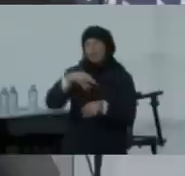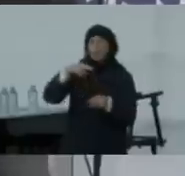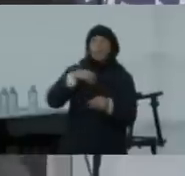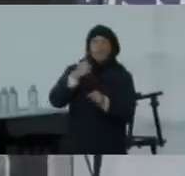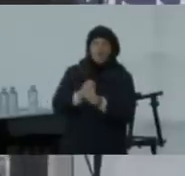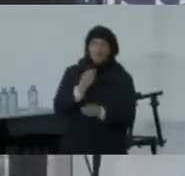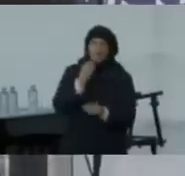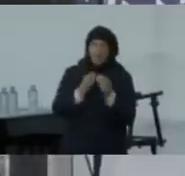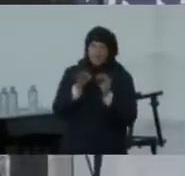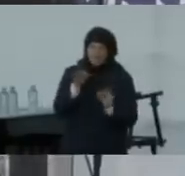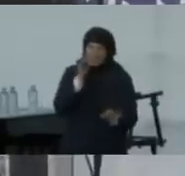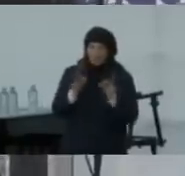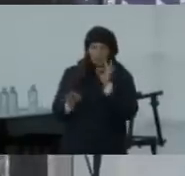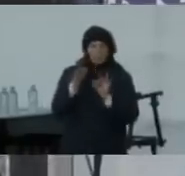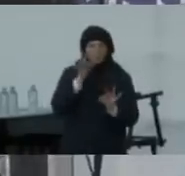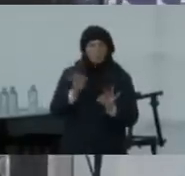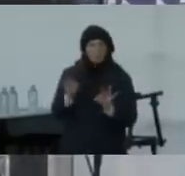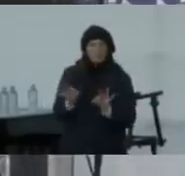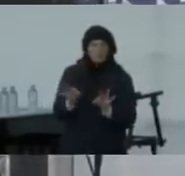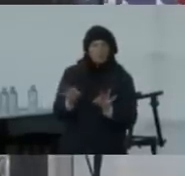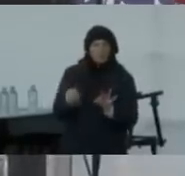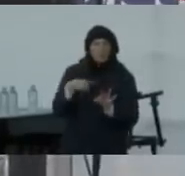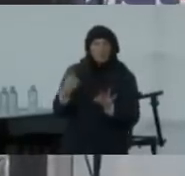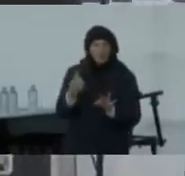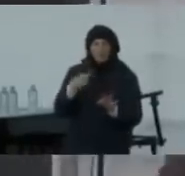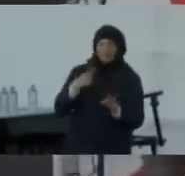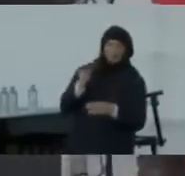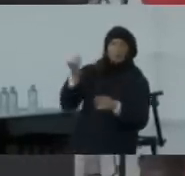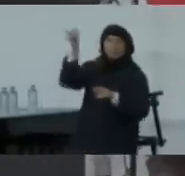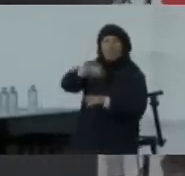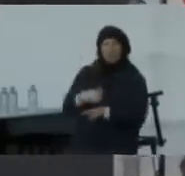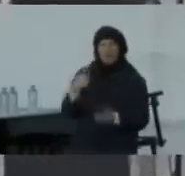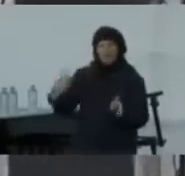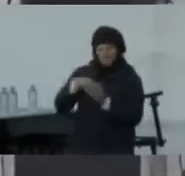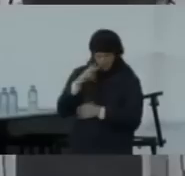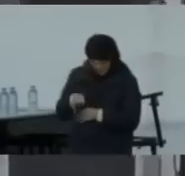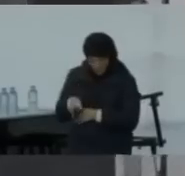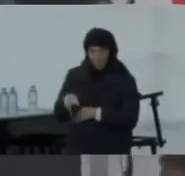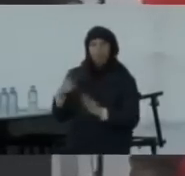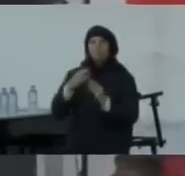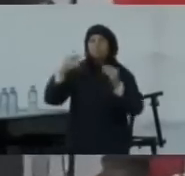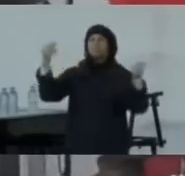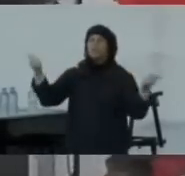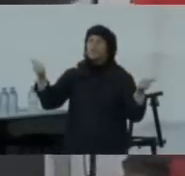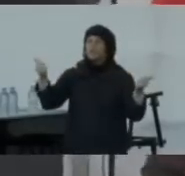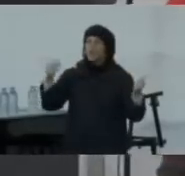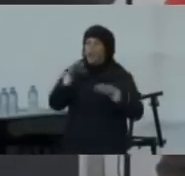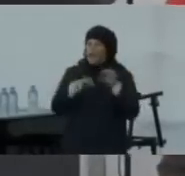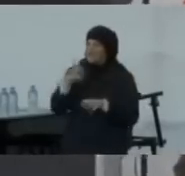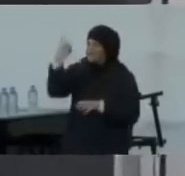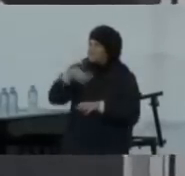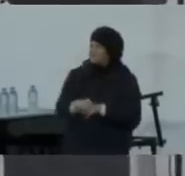mangia dei batteri e poi vai il giorno dopo a vedere dov'era, non c'è più. Il Dictyostelium, discoideo, non c'è